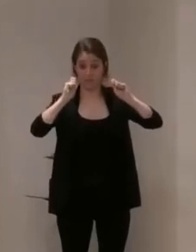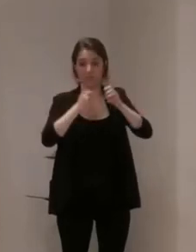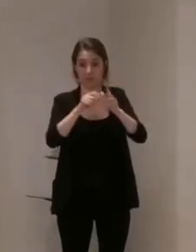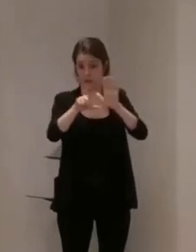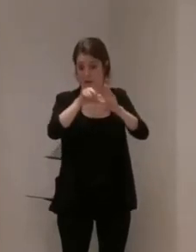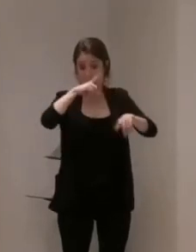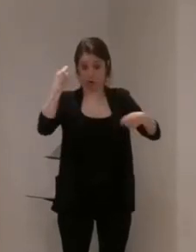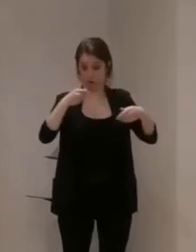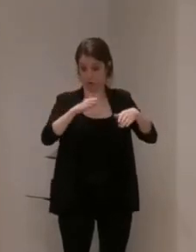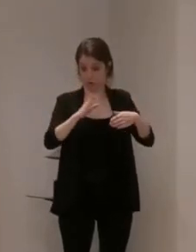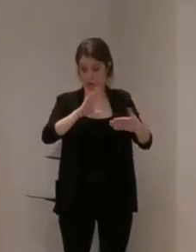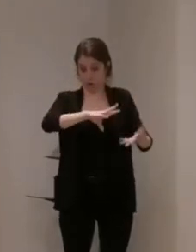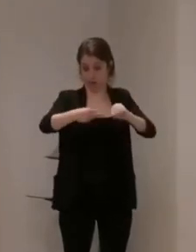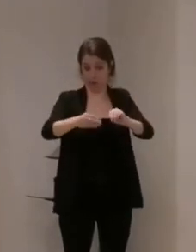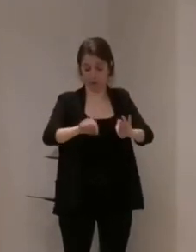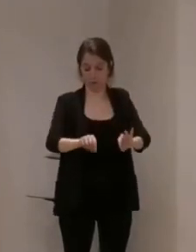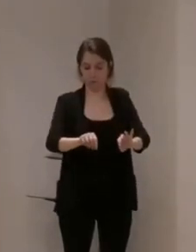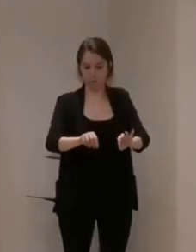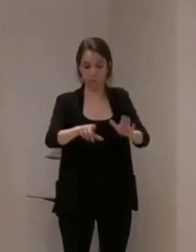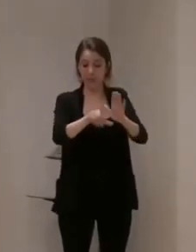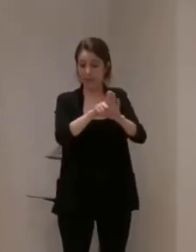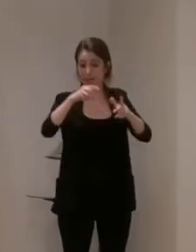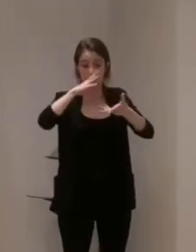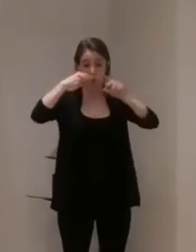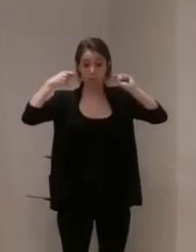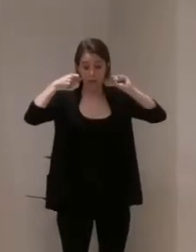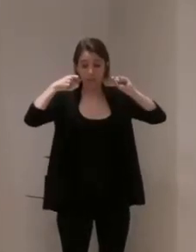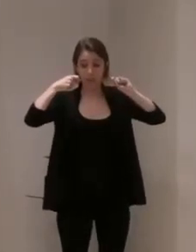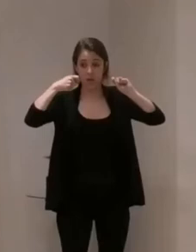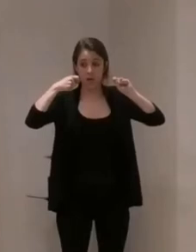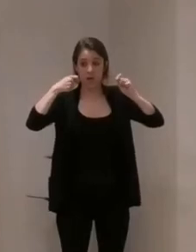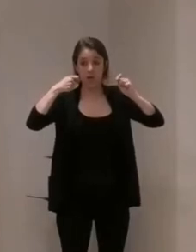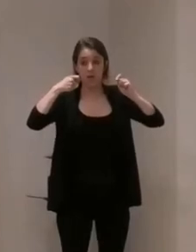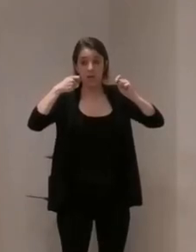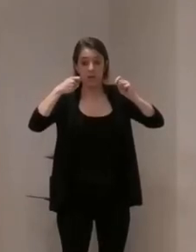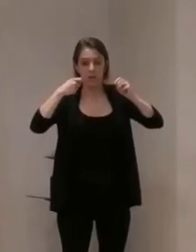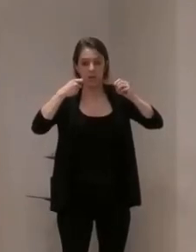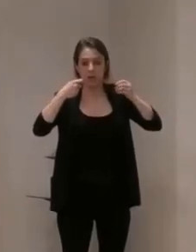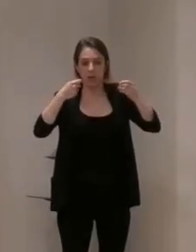Mordassa, una llei, s'ha fet d'una manera absolutament, diguem, contra